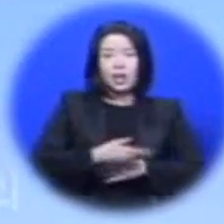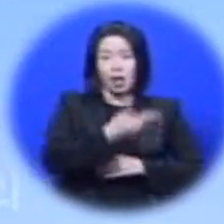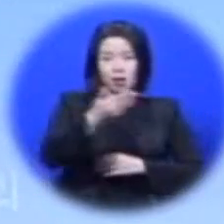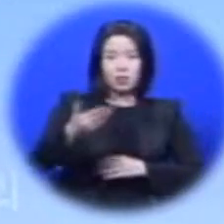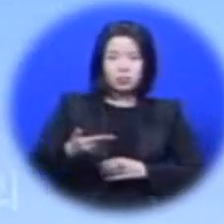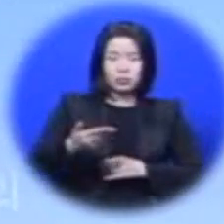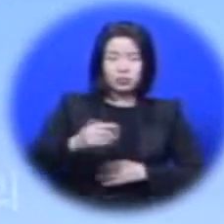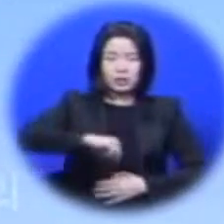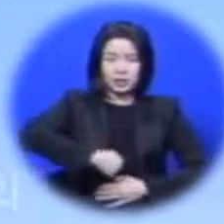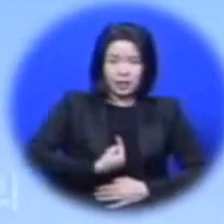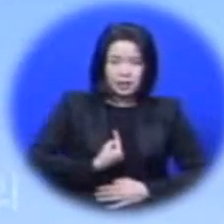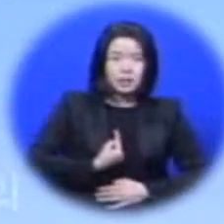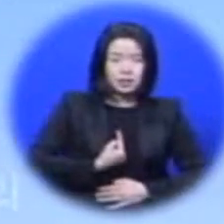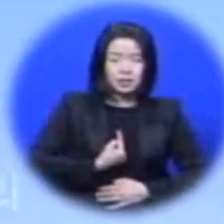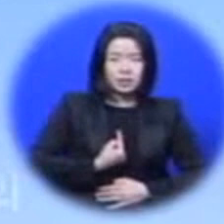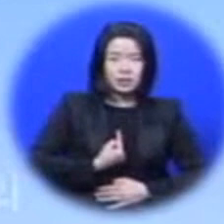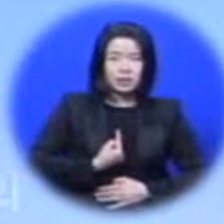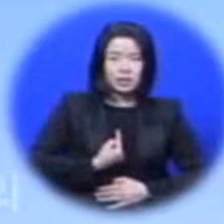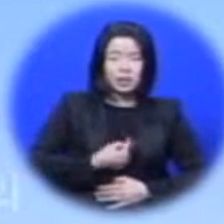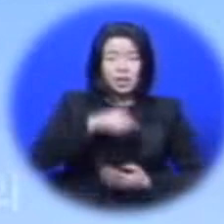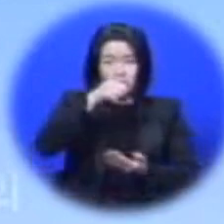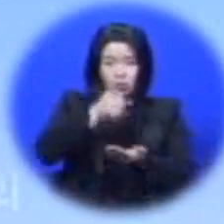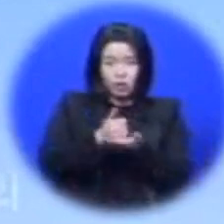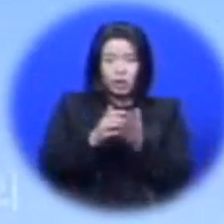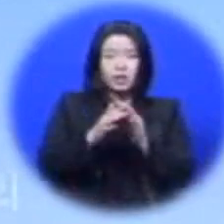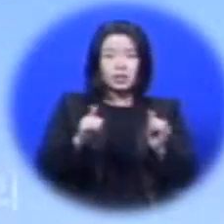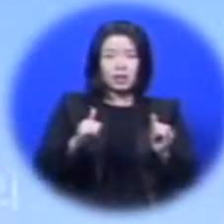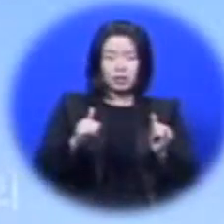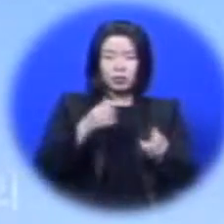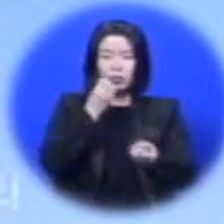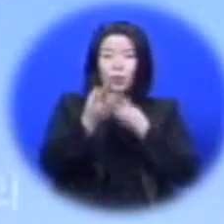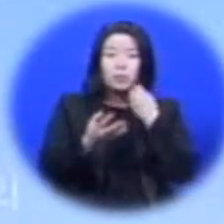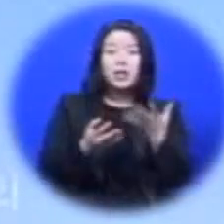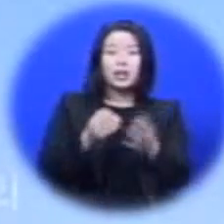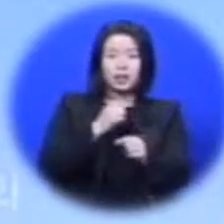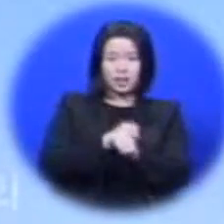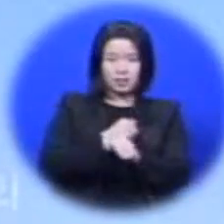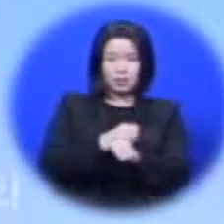여러분이 여러분 자신을 죄인이라고 고백하는 것,